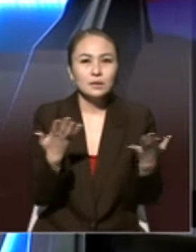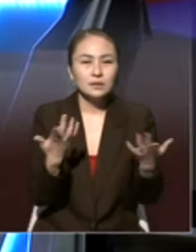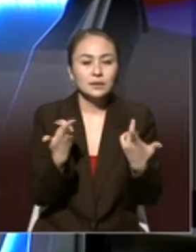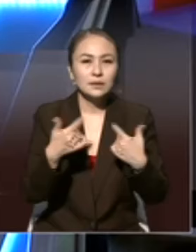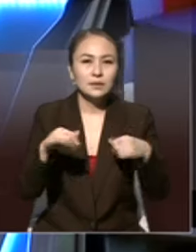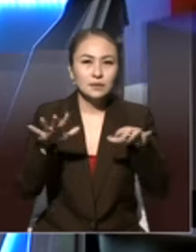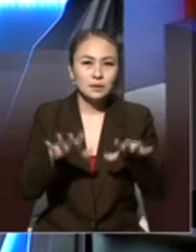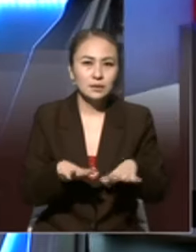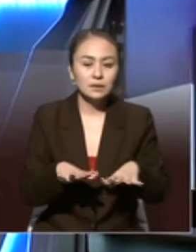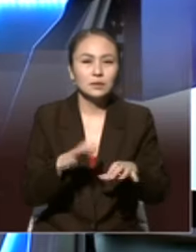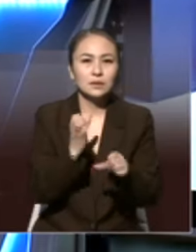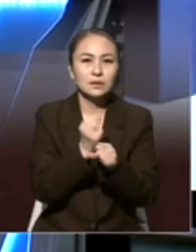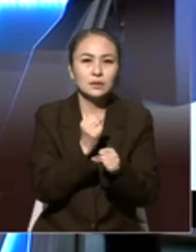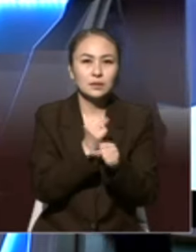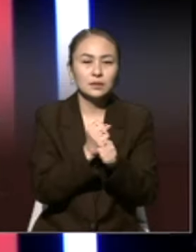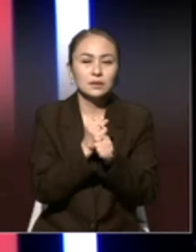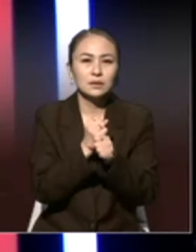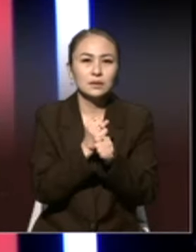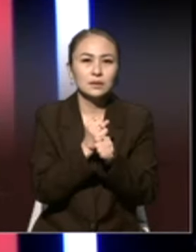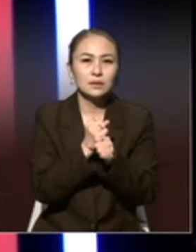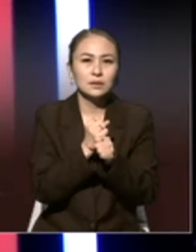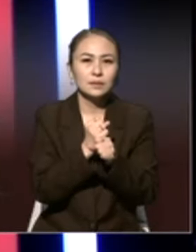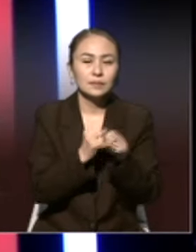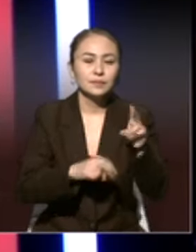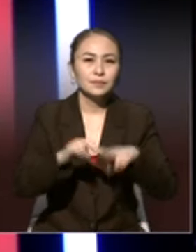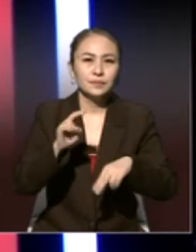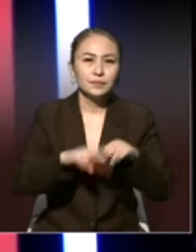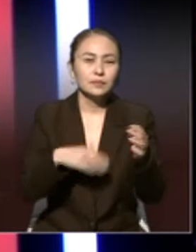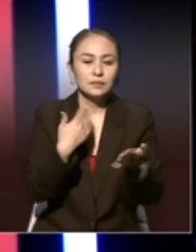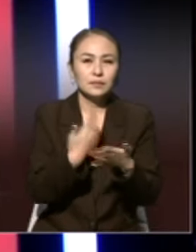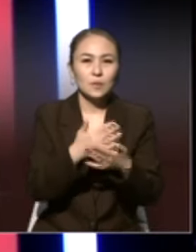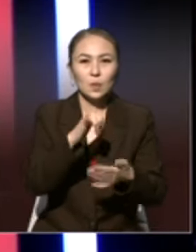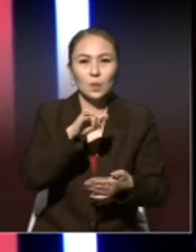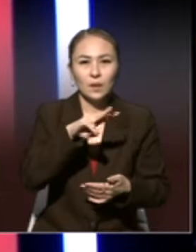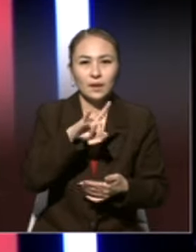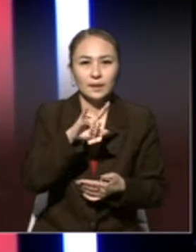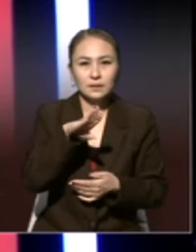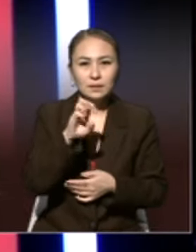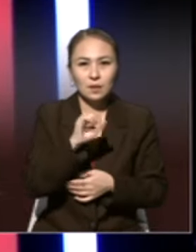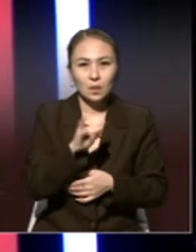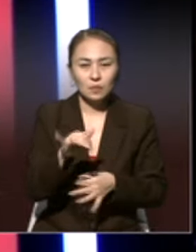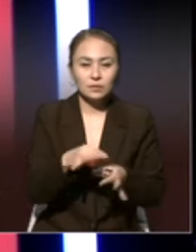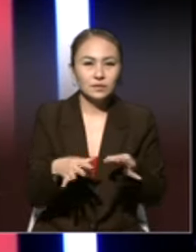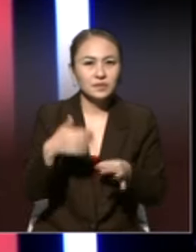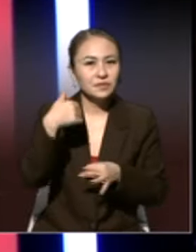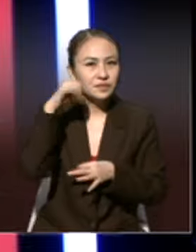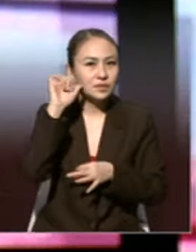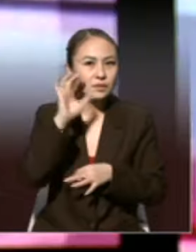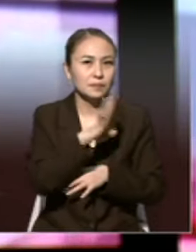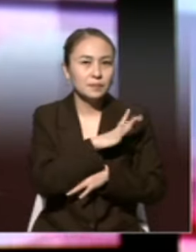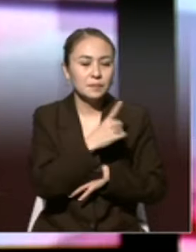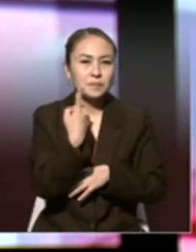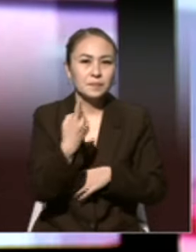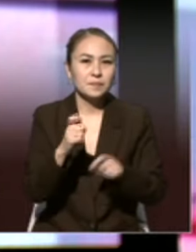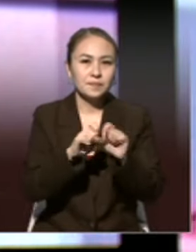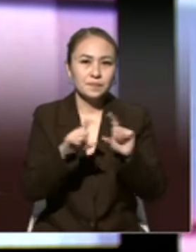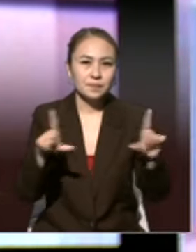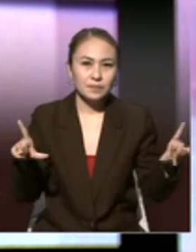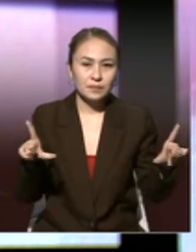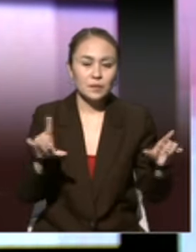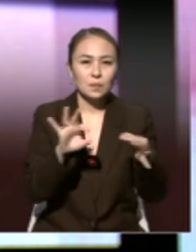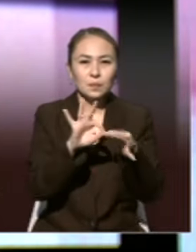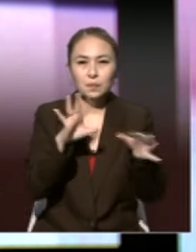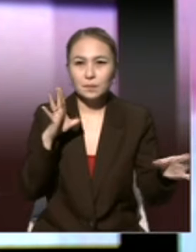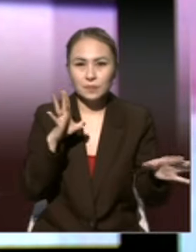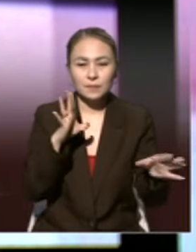жерде әсер интернет болса оғанда. Мысалы, Ұлытау өңірінде кеше ғана бір мектеп енді үзіліп